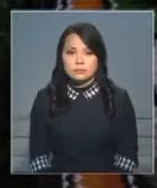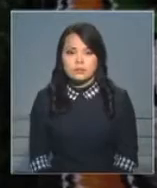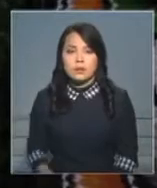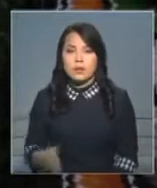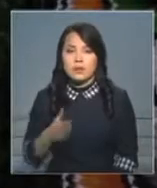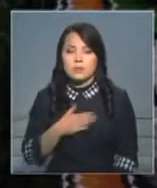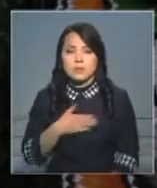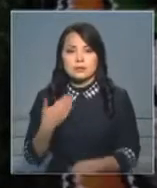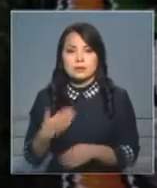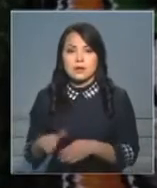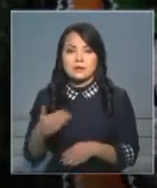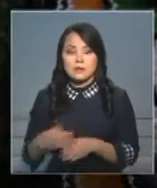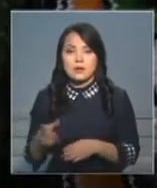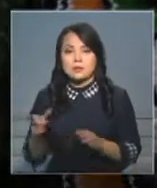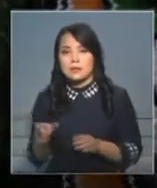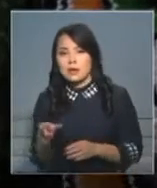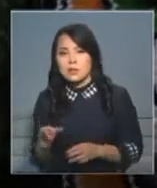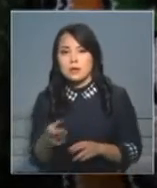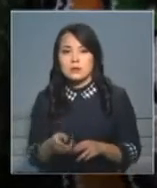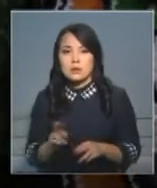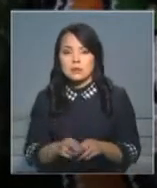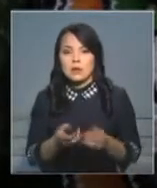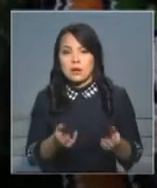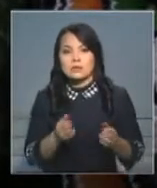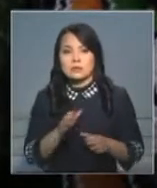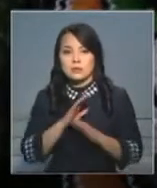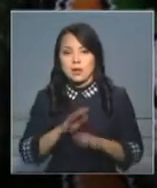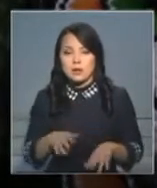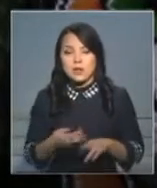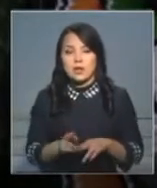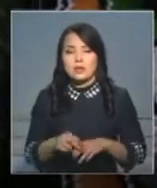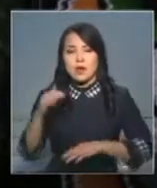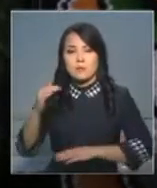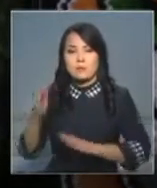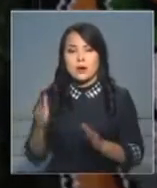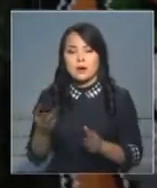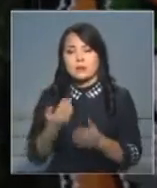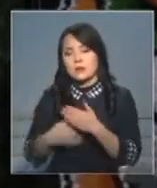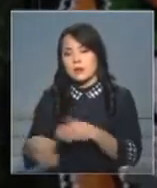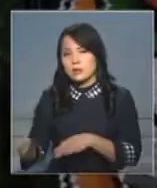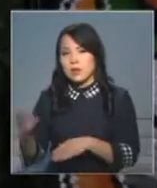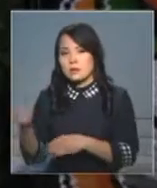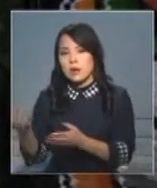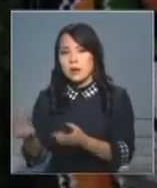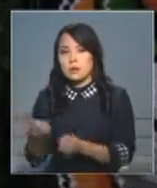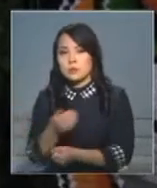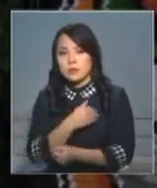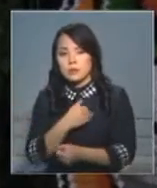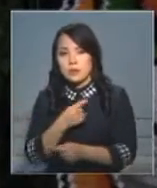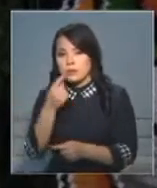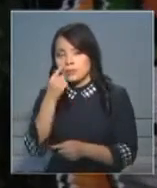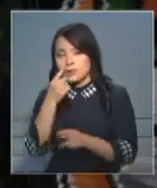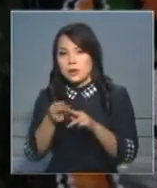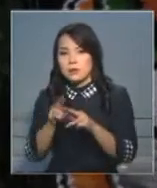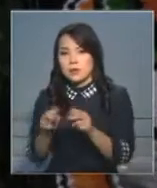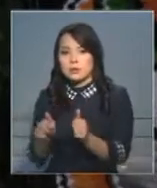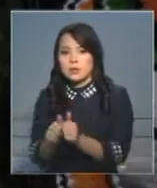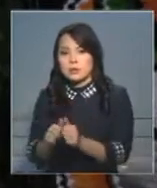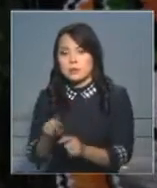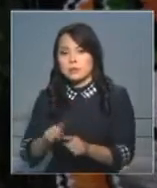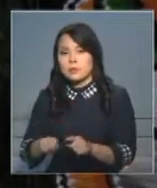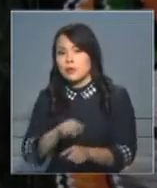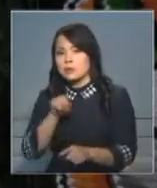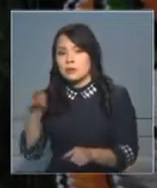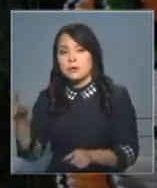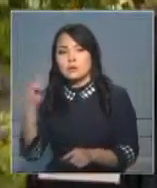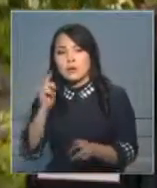Менің несие карточкамды сырақанадағы терминал қабылдамады. Сондықтан банкоматтан ақша алуға шыққан едім. Ол бұл жерден алыс емес. Оған жетем дегенше